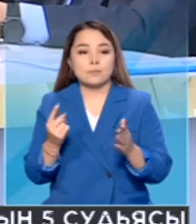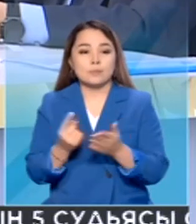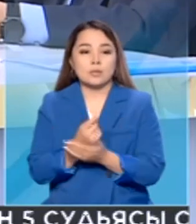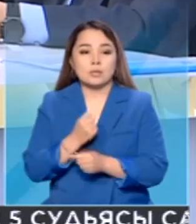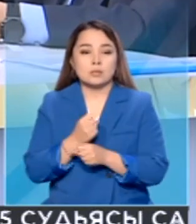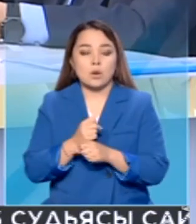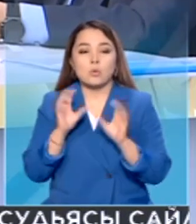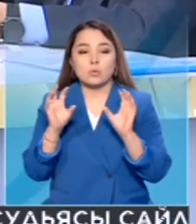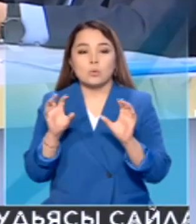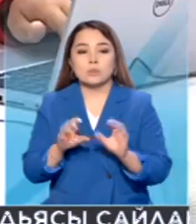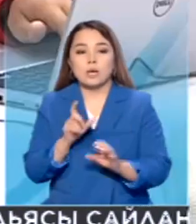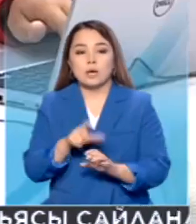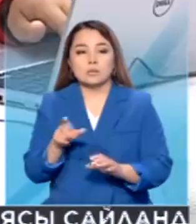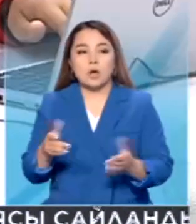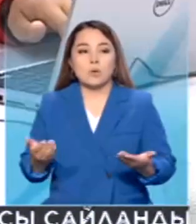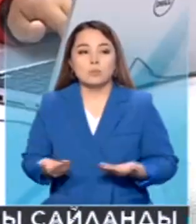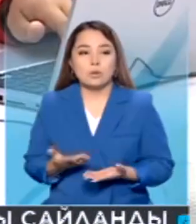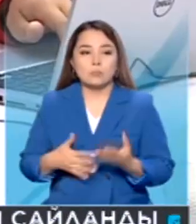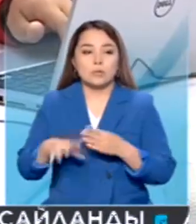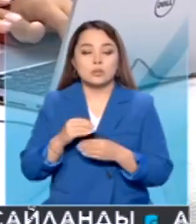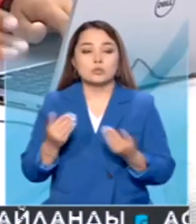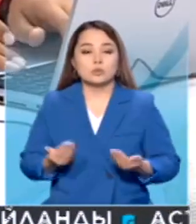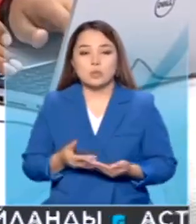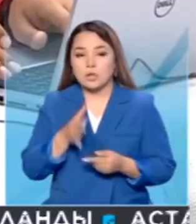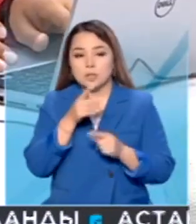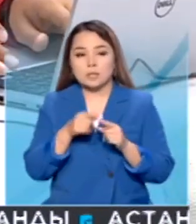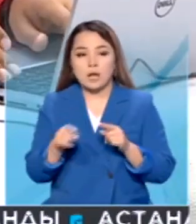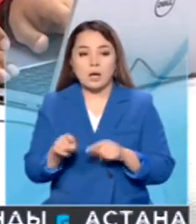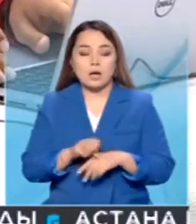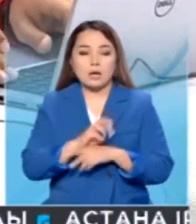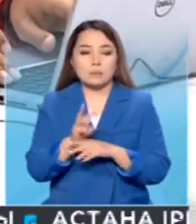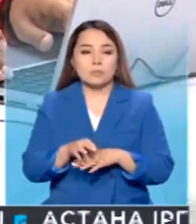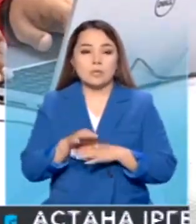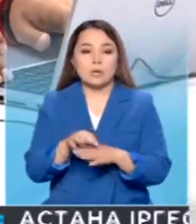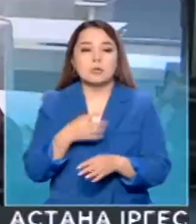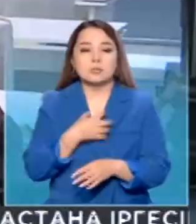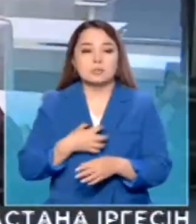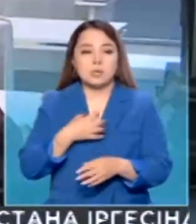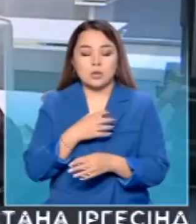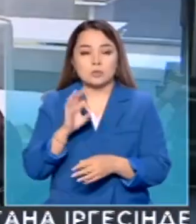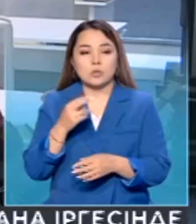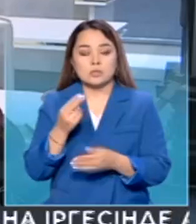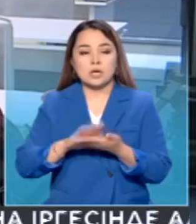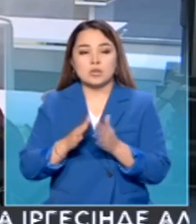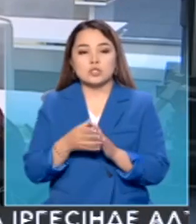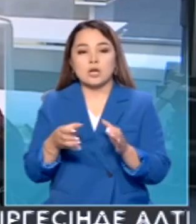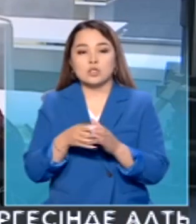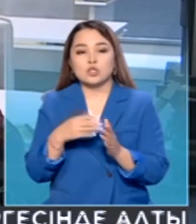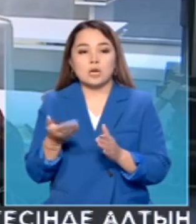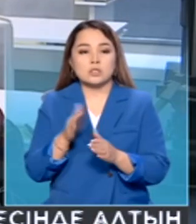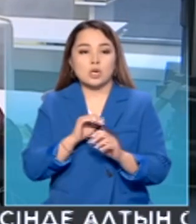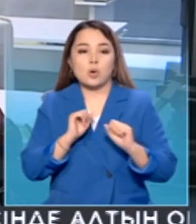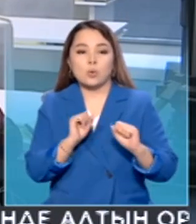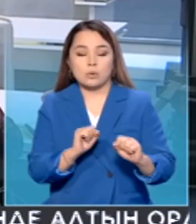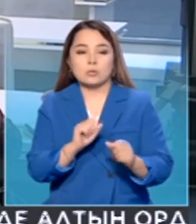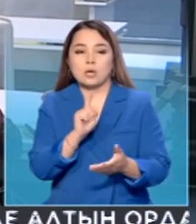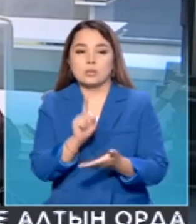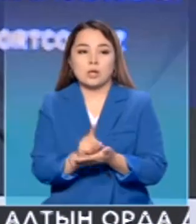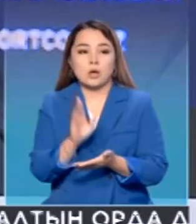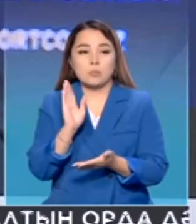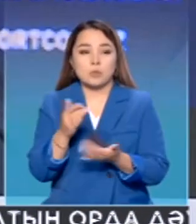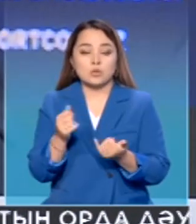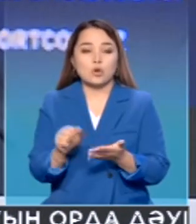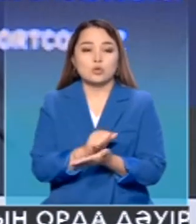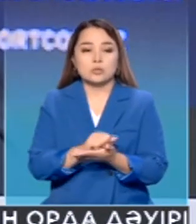отырған кодекс адам өмірінің барлық өмір сүру кезеңін қамтиды. Негізінде халық әлеуметтік жағынан жан-жақты қорғауға алынады. Дәл